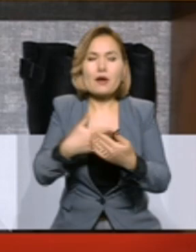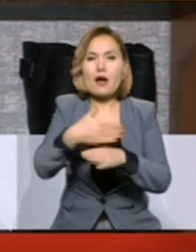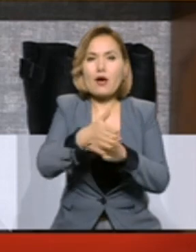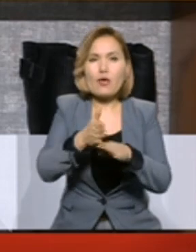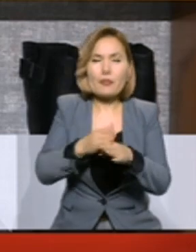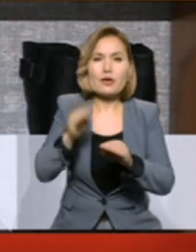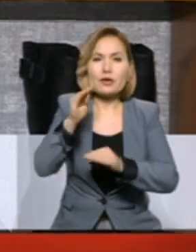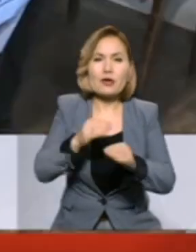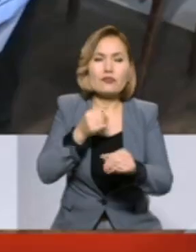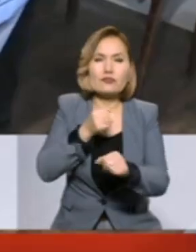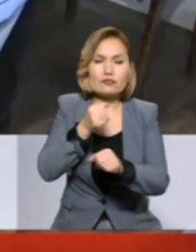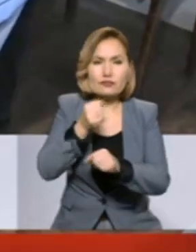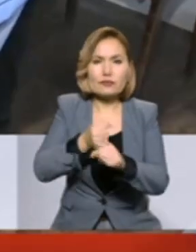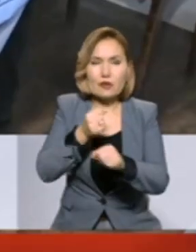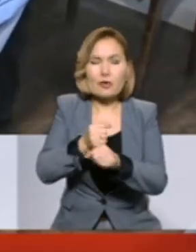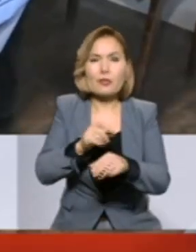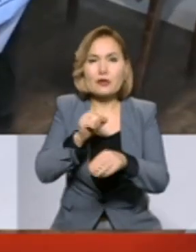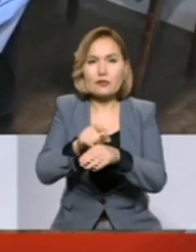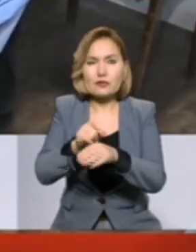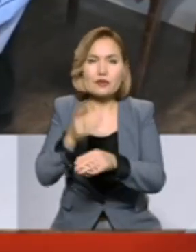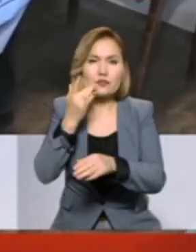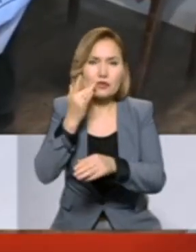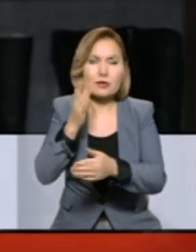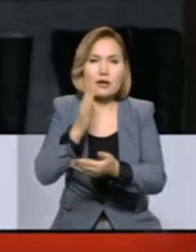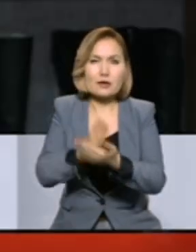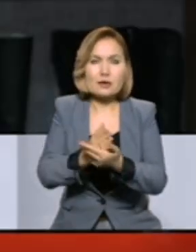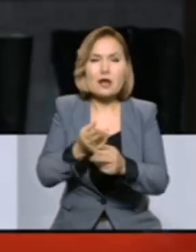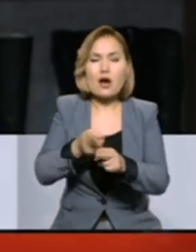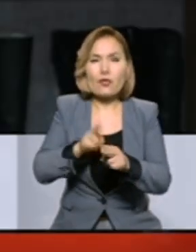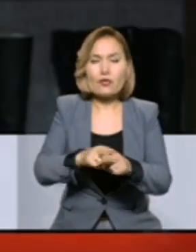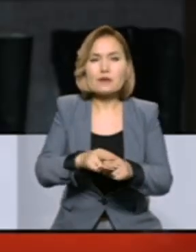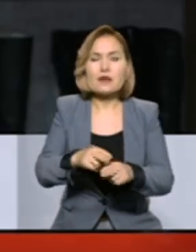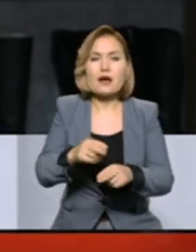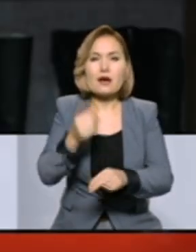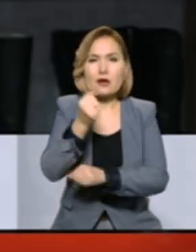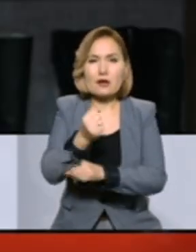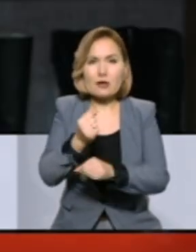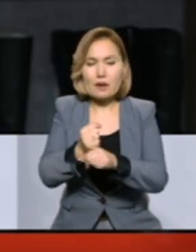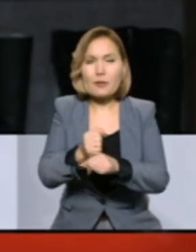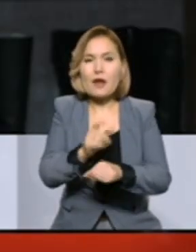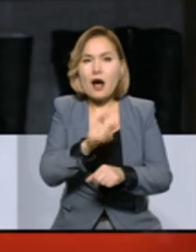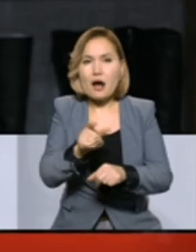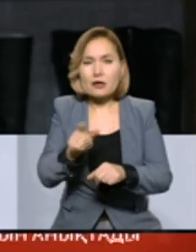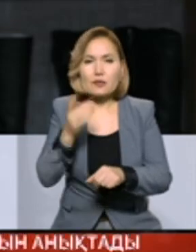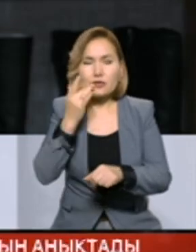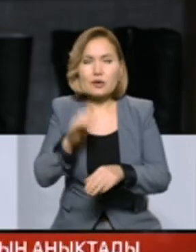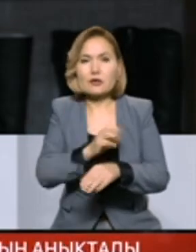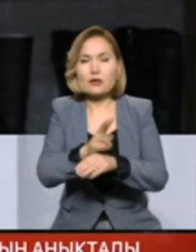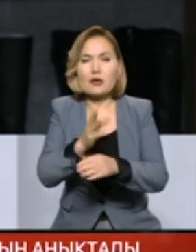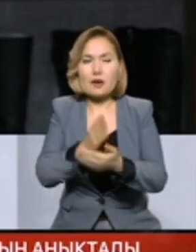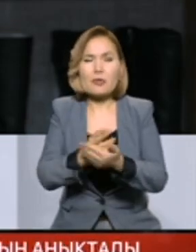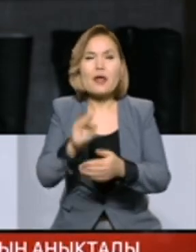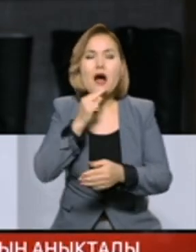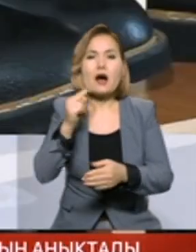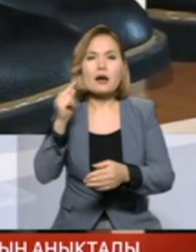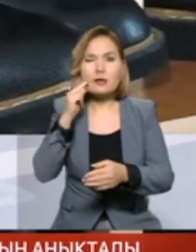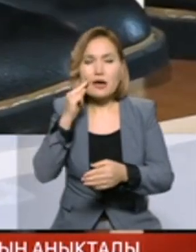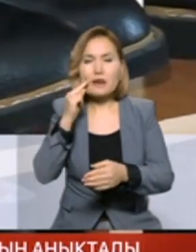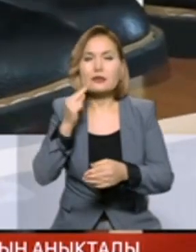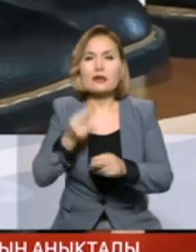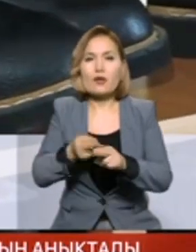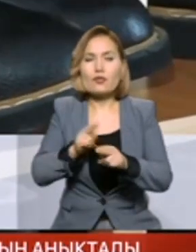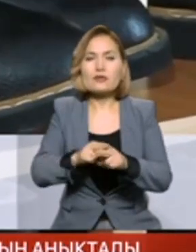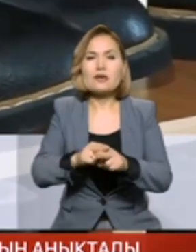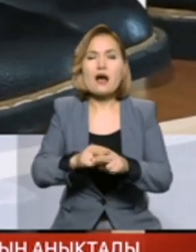сұраныс жоғары. Бірнеше ауылдасын жұмыспен қамтып отыр. Қытайдың аяқ киімдеріне қарағанда біздің өзіміздің қолдан тіккен аяқ киімдер жылы болады.